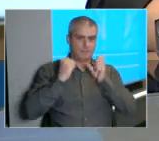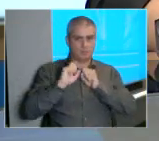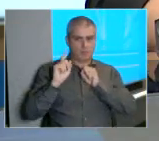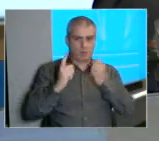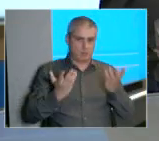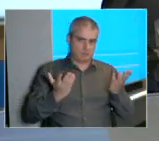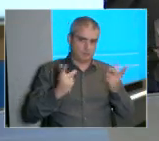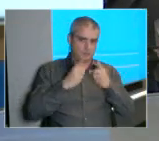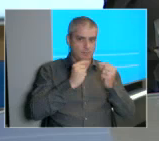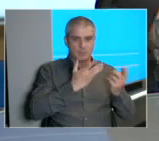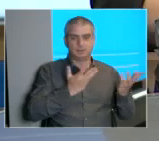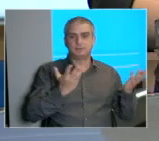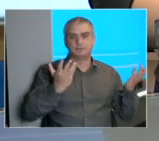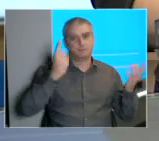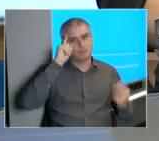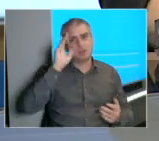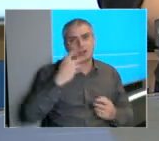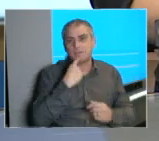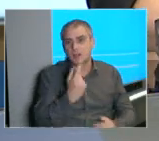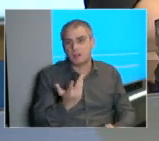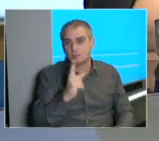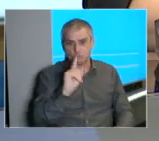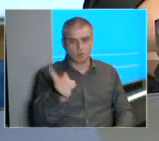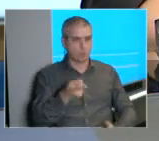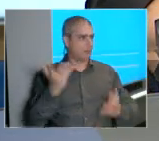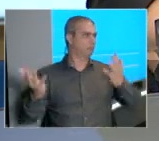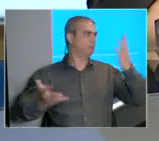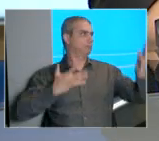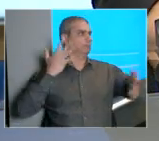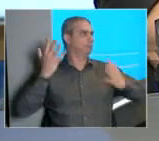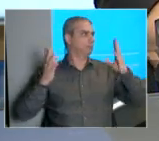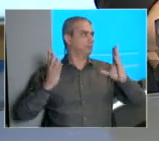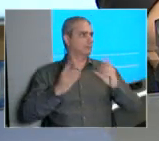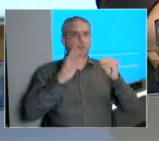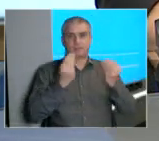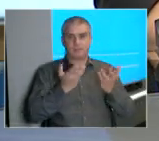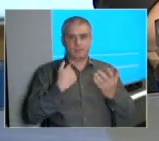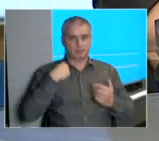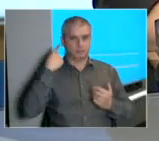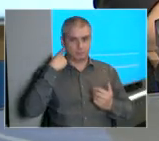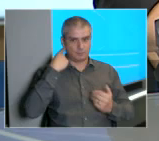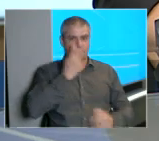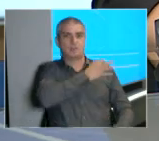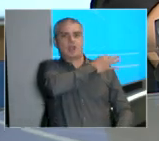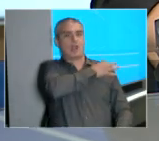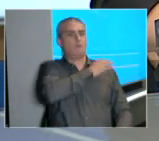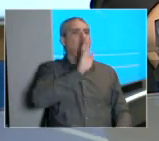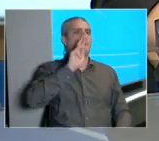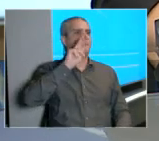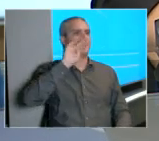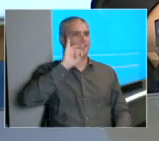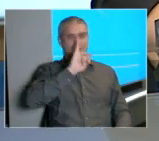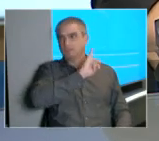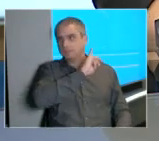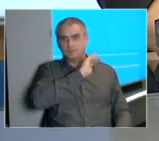במקרה הזאתי. אז אני לא יודעת מה להגיד, כולם יושבים פה ככה, ביחד עם הדברים האלה, אני שומעת גם את האלוף בריק מדבר בצורה